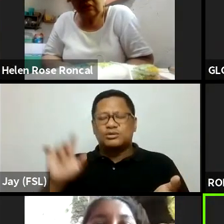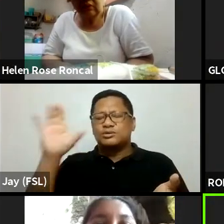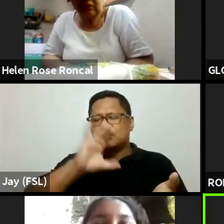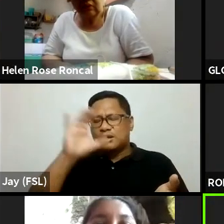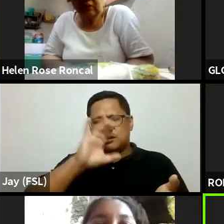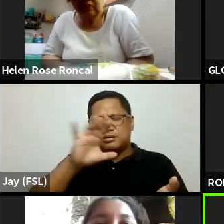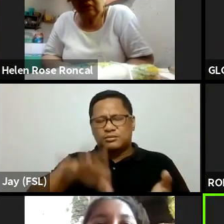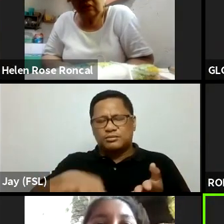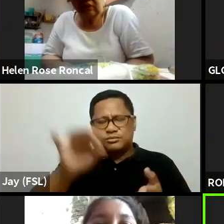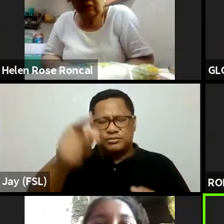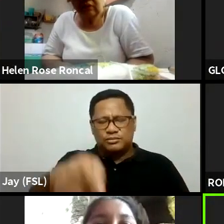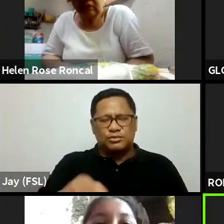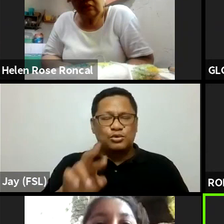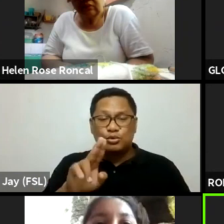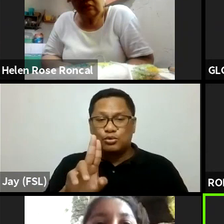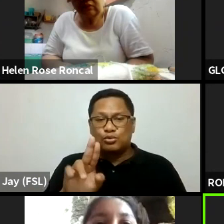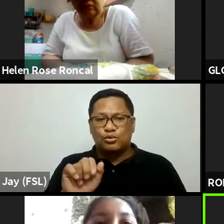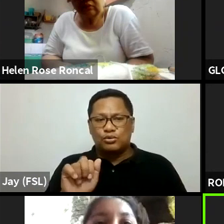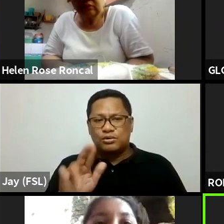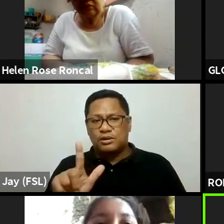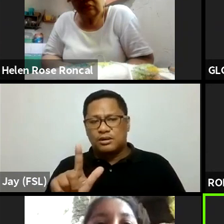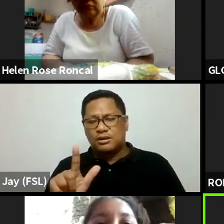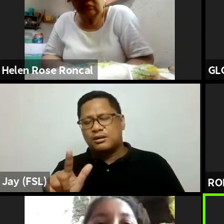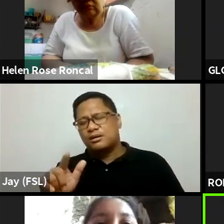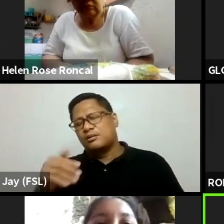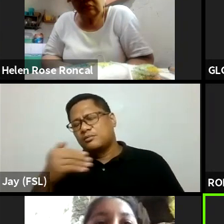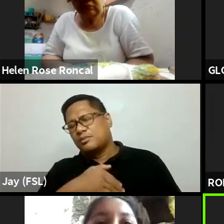niyo, rural bank. Tapos